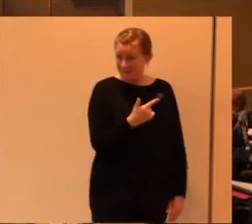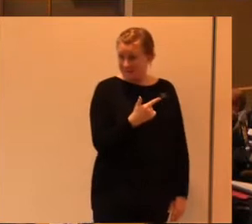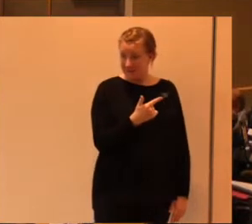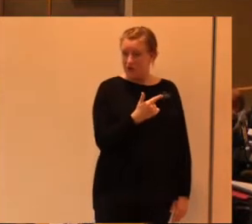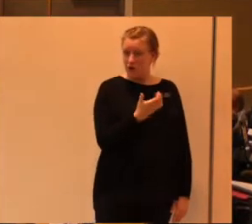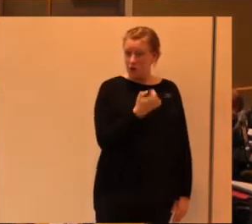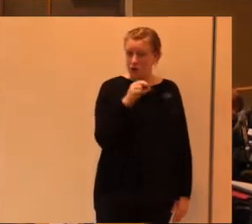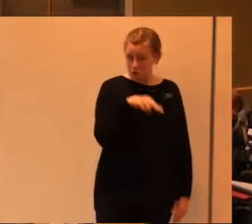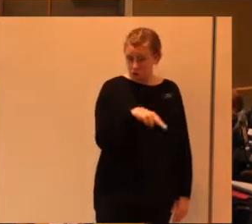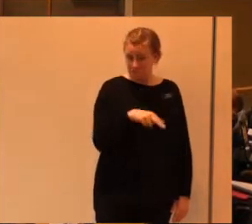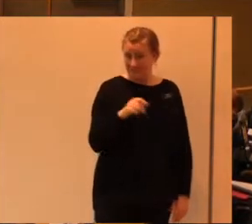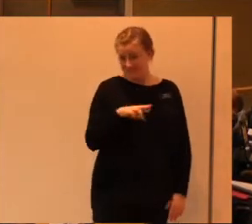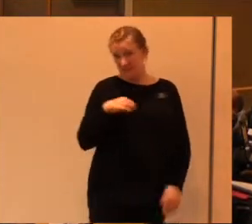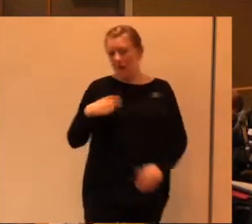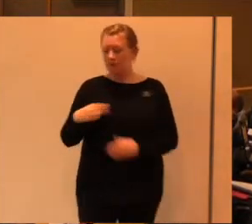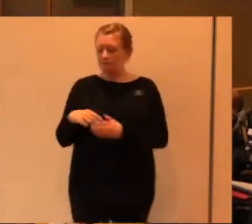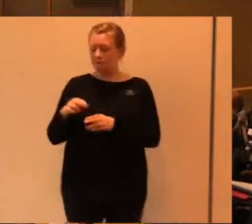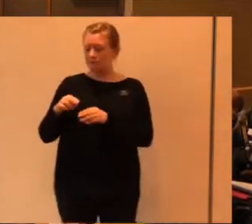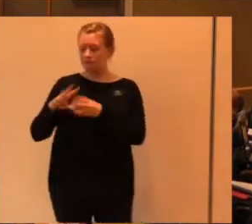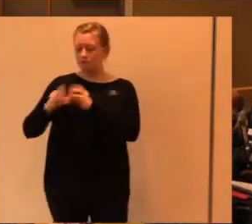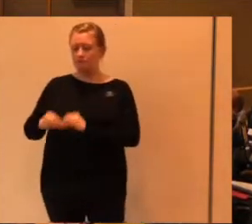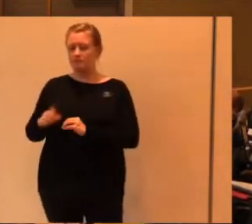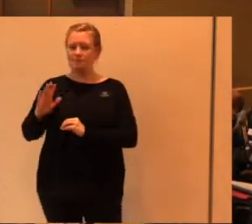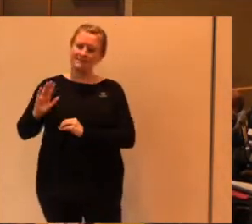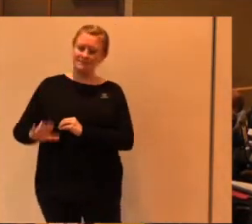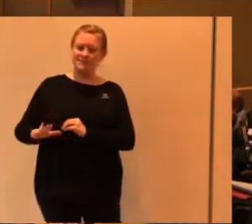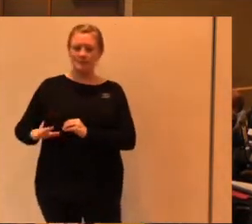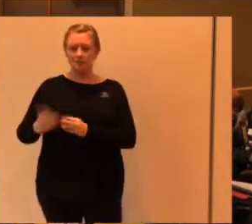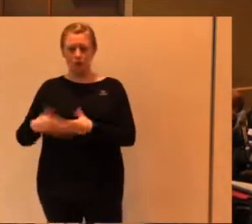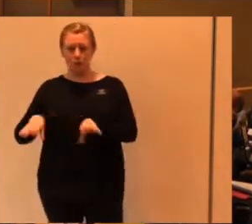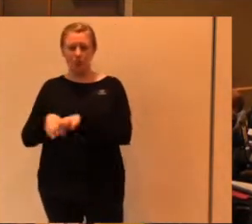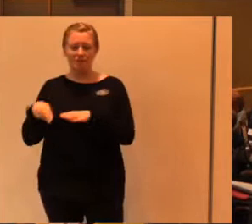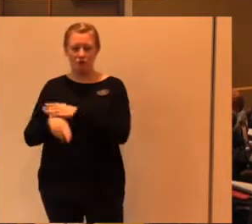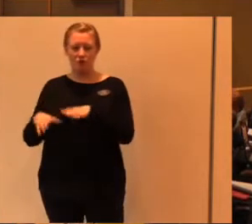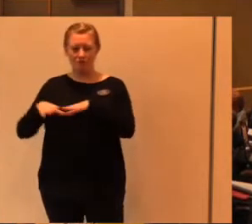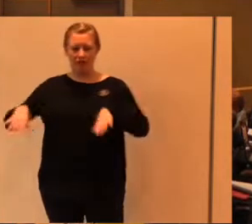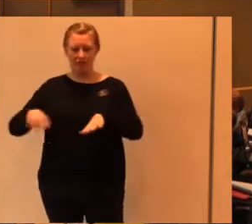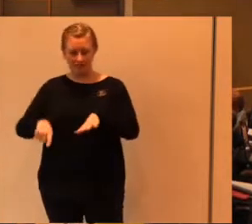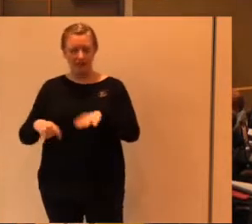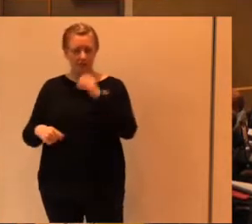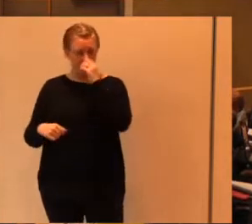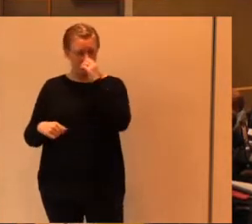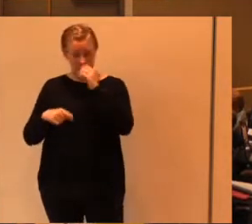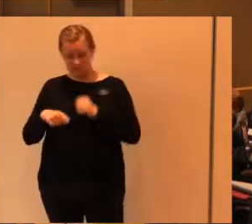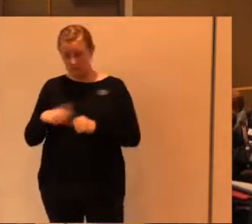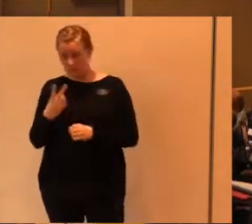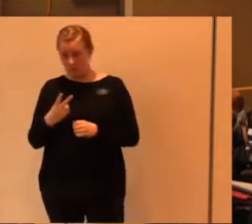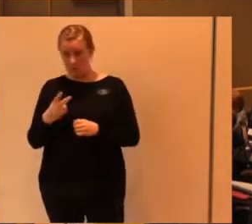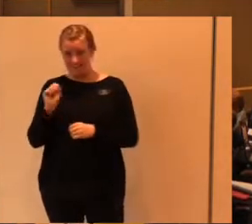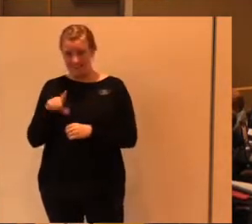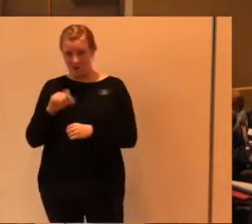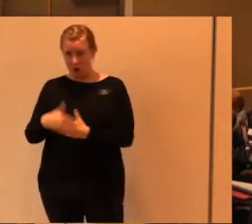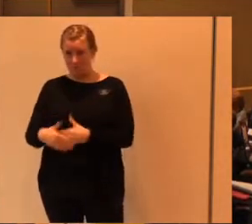inredde ett rum i deras flyktingförläggning där de hade två digitalboxar. Och så kunde de titta på CSI och så kunde de